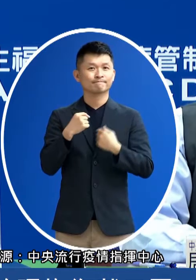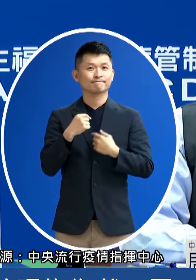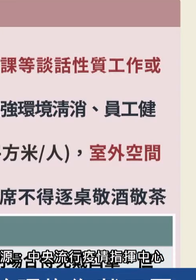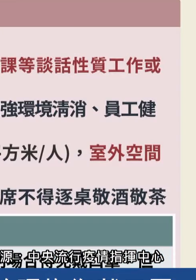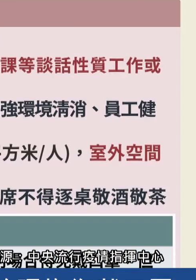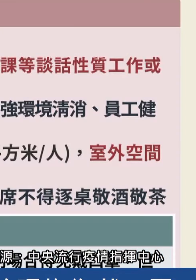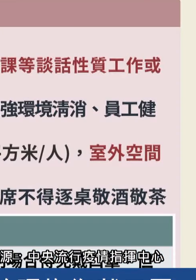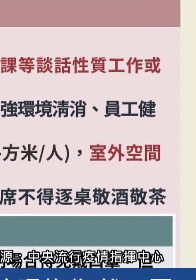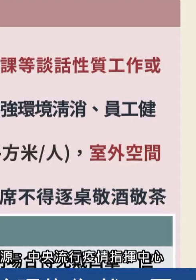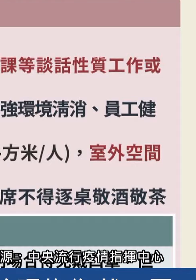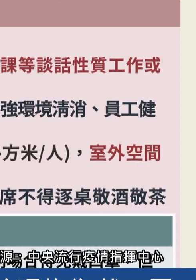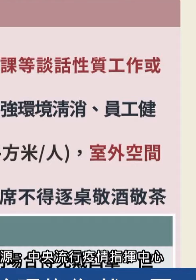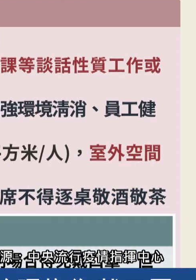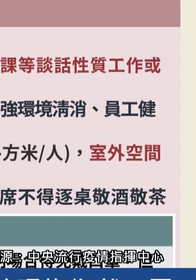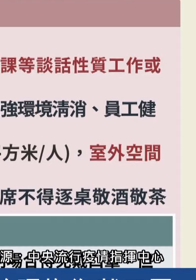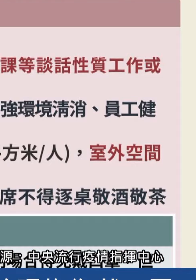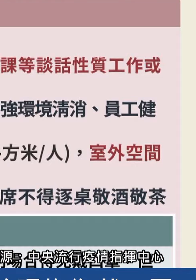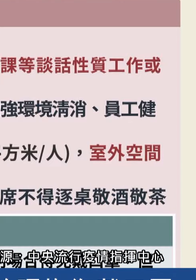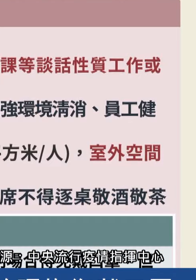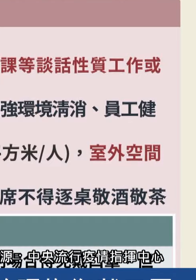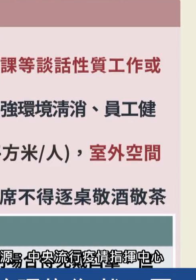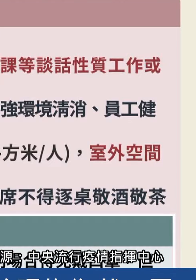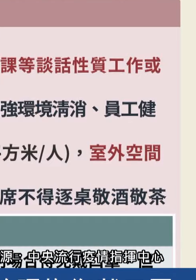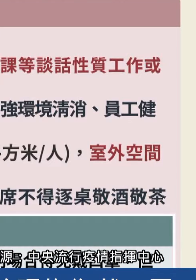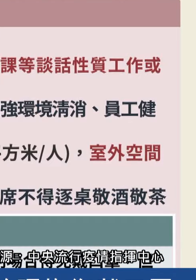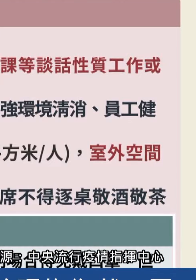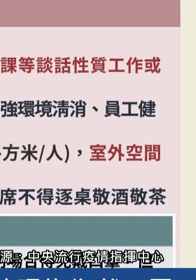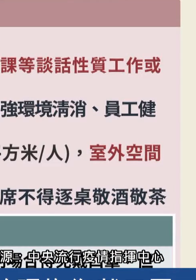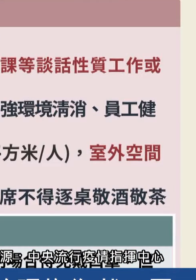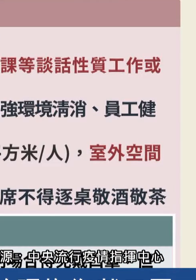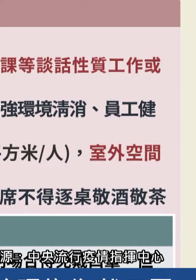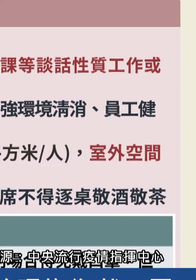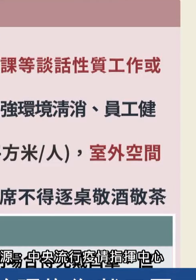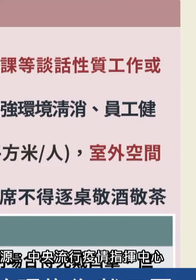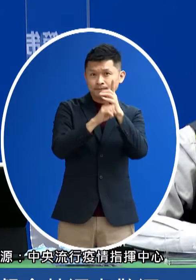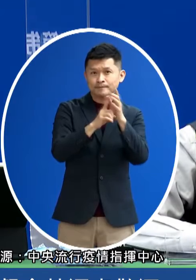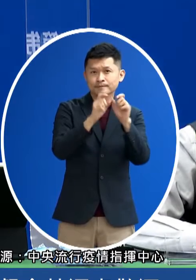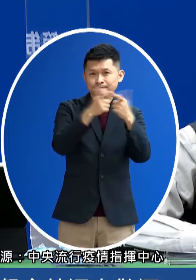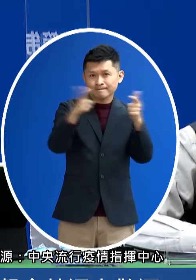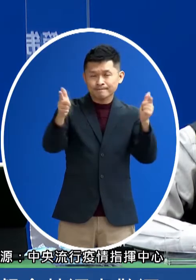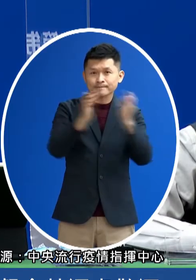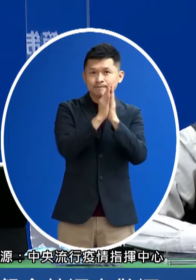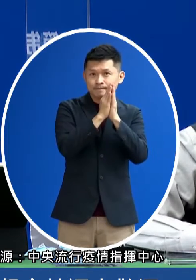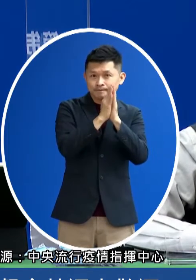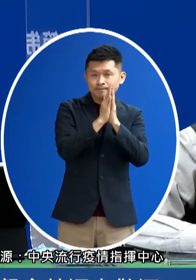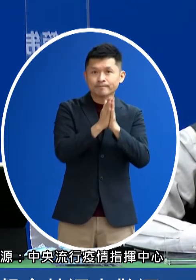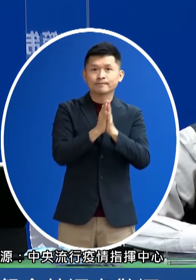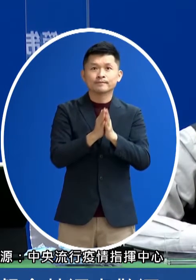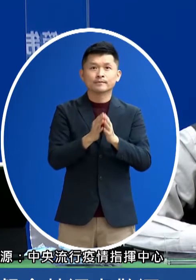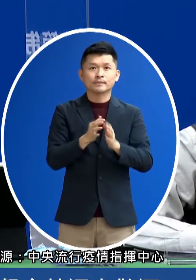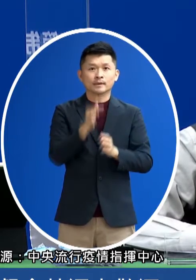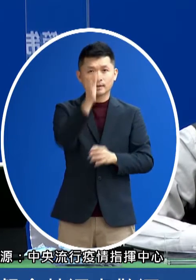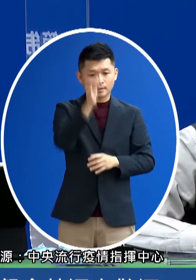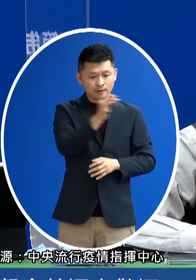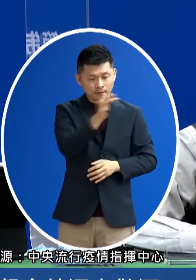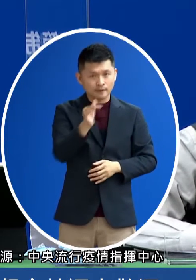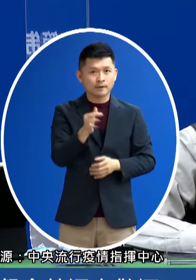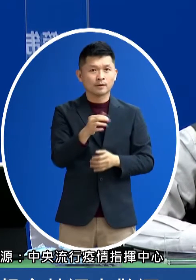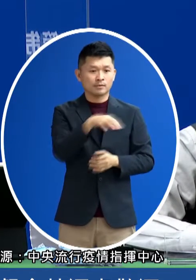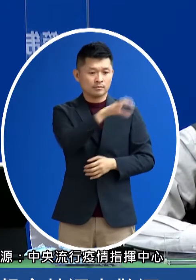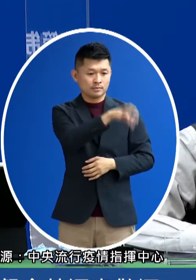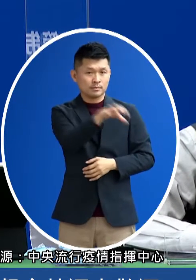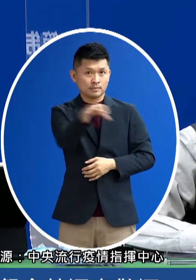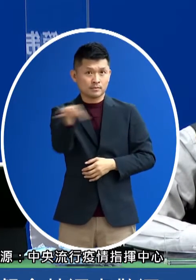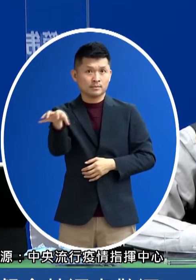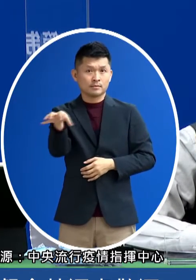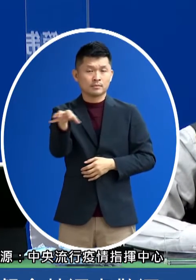措施，其中运动、唱歌、录影和拍照都需要恢复佩戴口罩，另外宗教场所和宗教集会活动进行